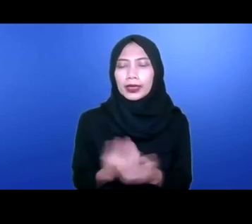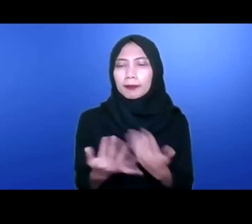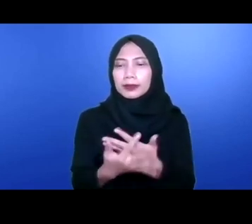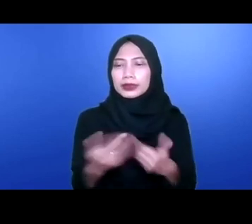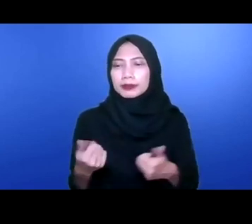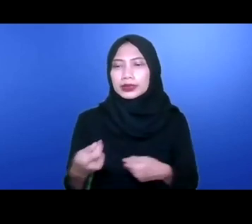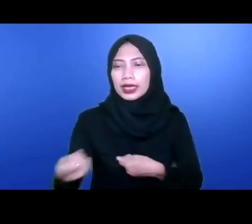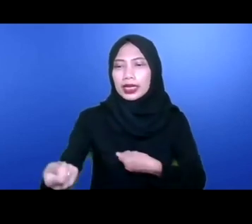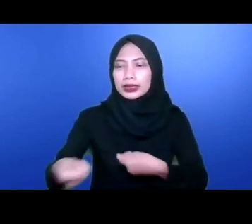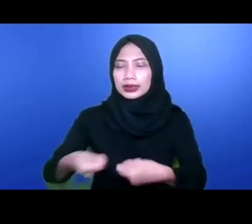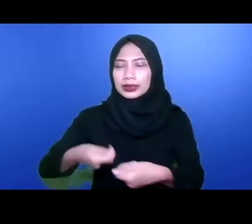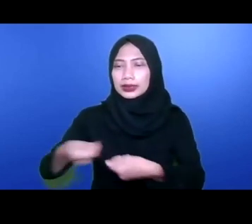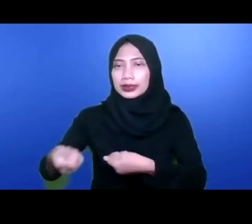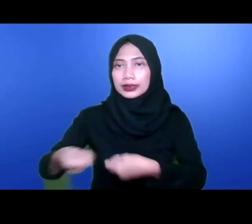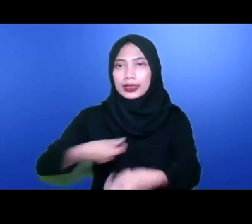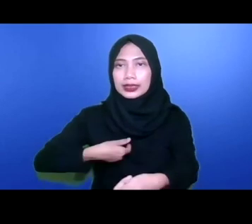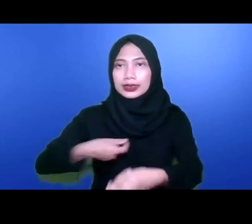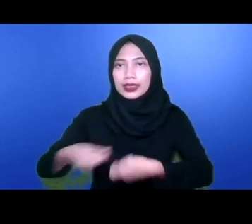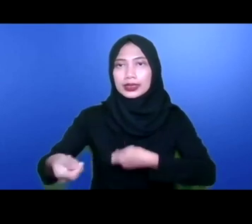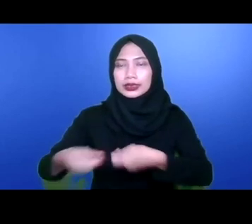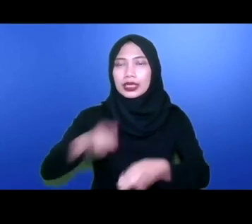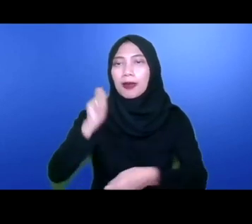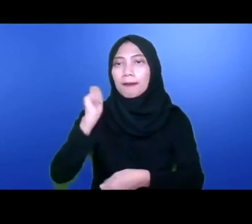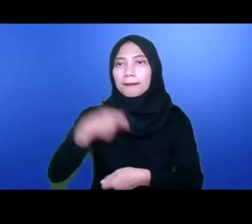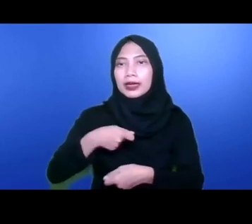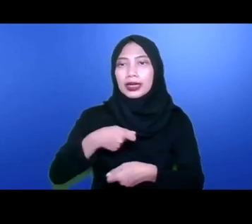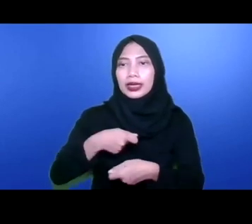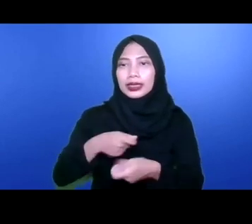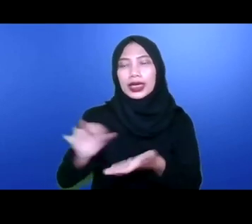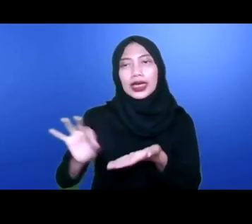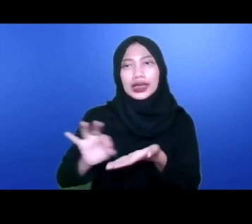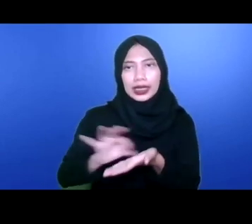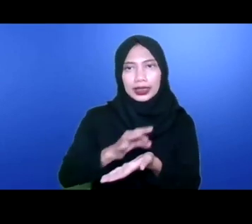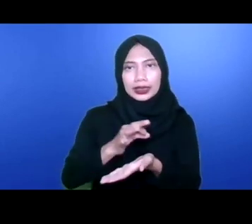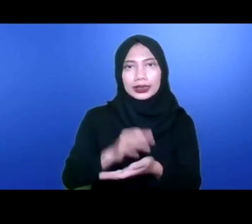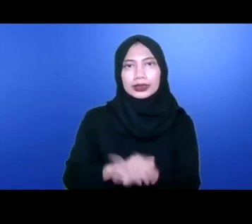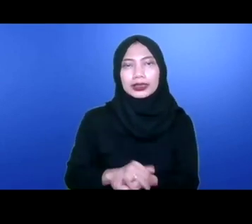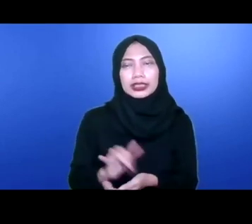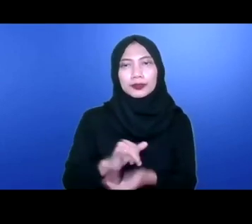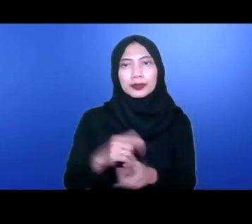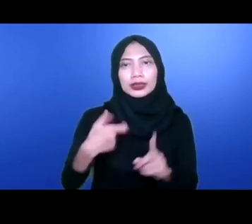nanti menggunakan tabungan yang digital tadi. Seperti begitu.